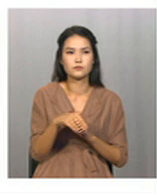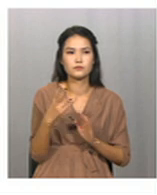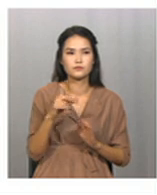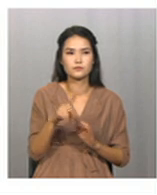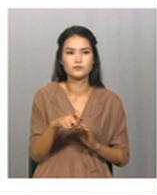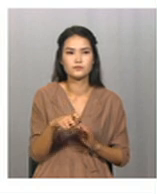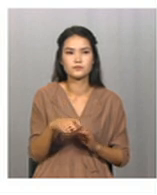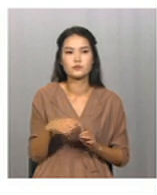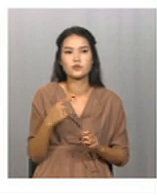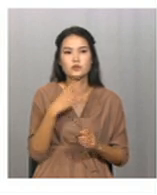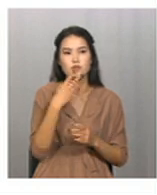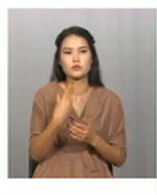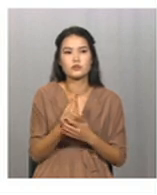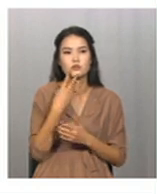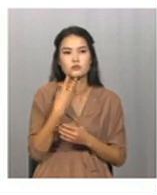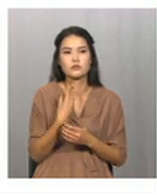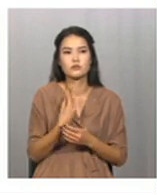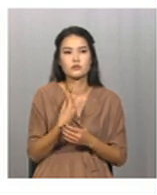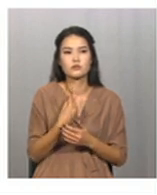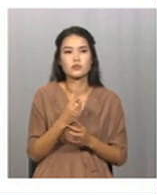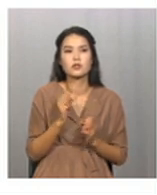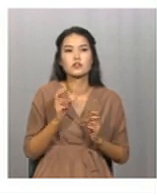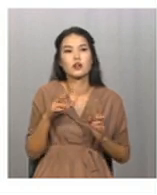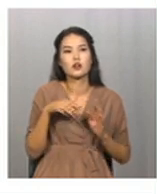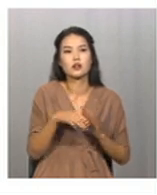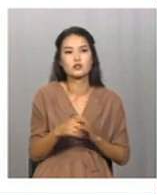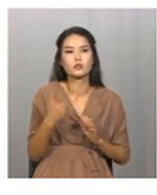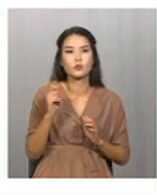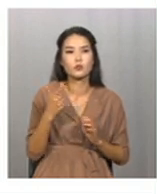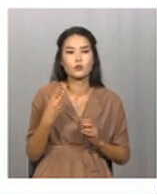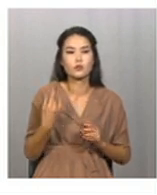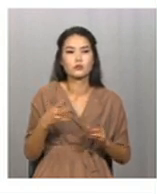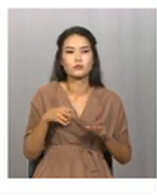Google аккаунтым арқылы кіруіміз қажет.